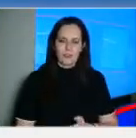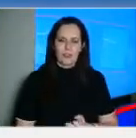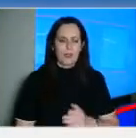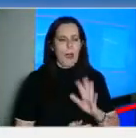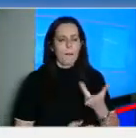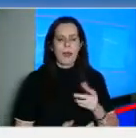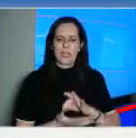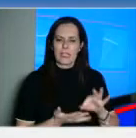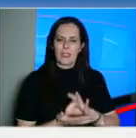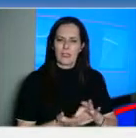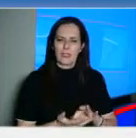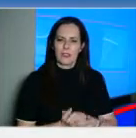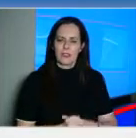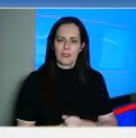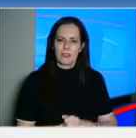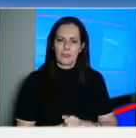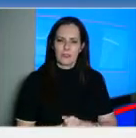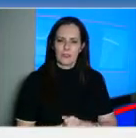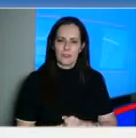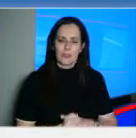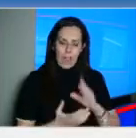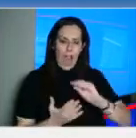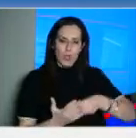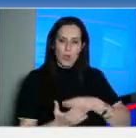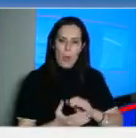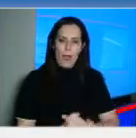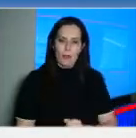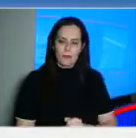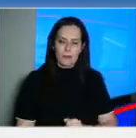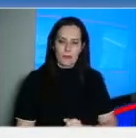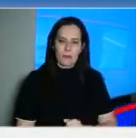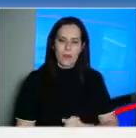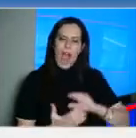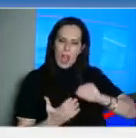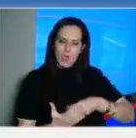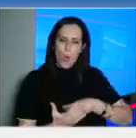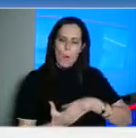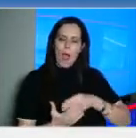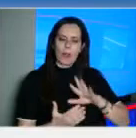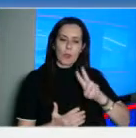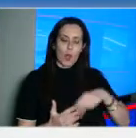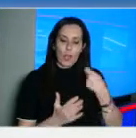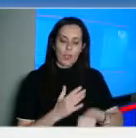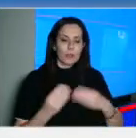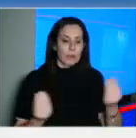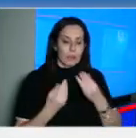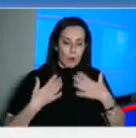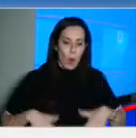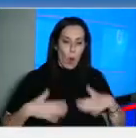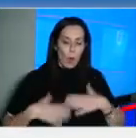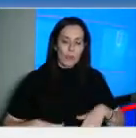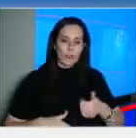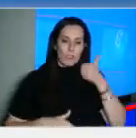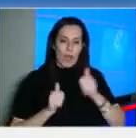מה נכתב? ערו את הנאמן. אוקיי, עצומה. כן, עצומה, וגם יכלת לקנות מרצ'נדייז, חולצה של